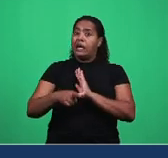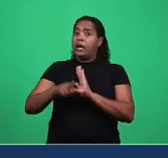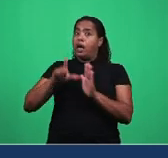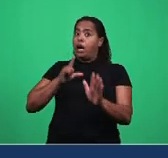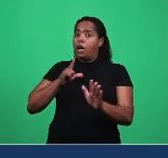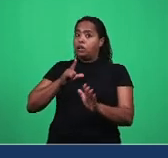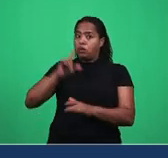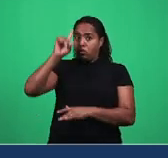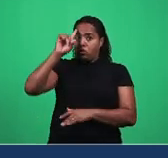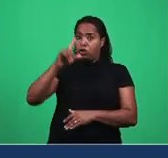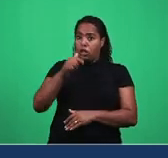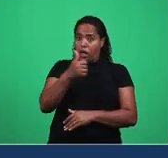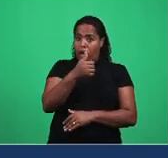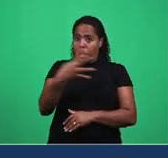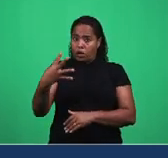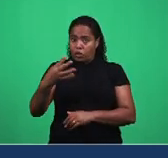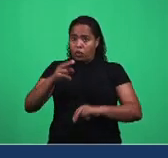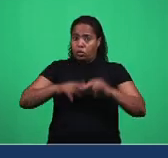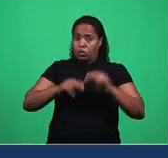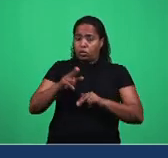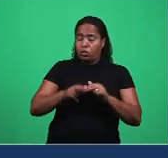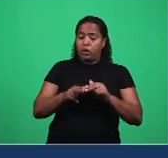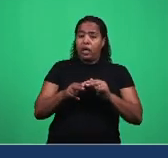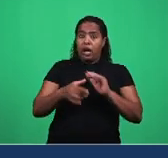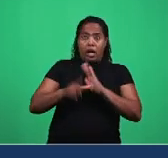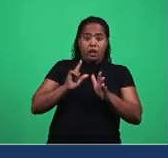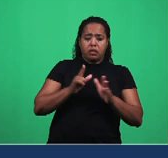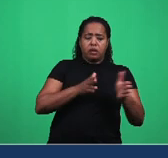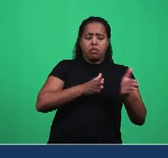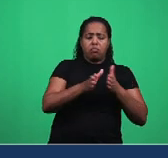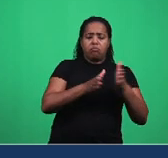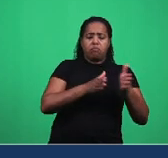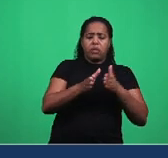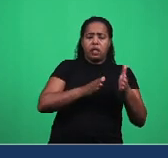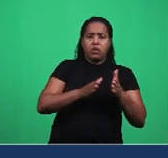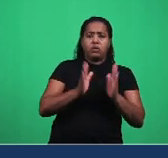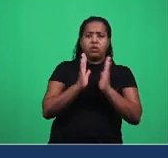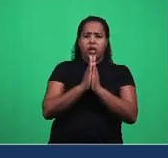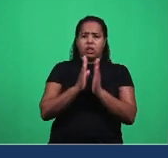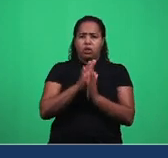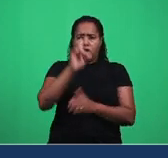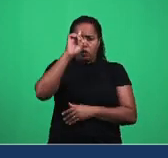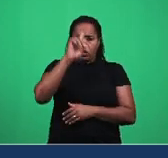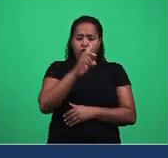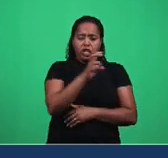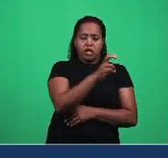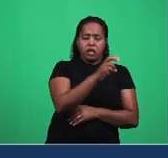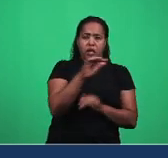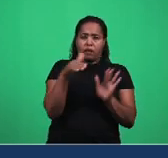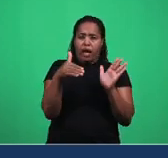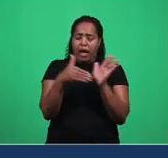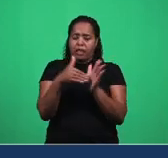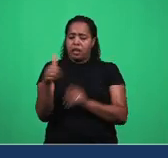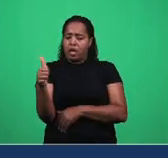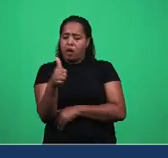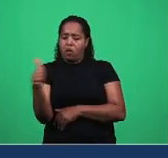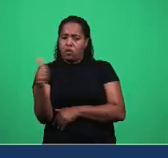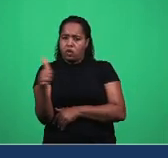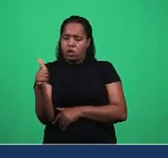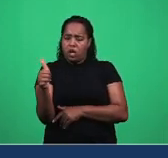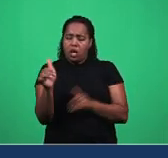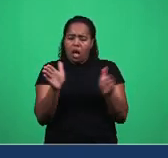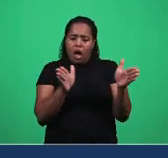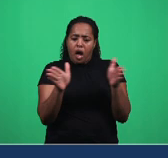juin, nous allons voir une période de prière du 5 à 11 juin. C'est une période